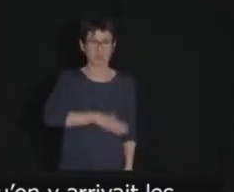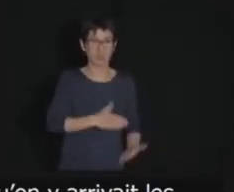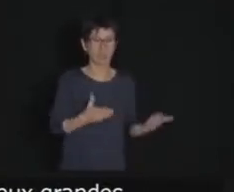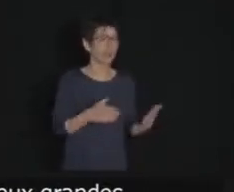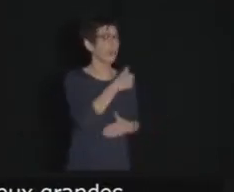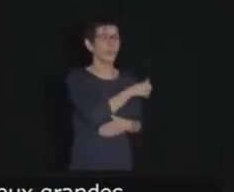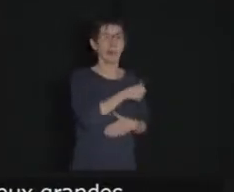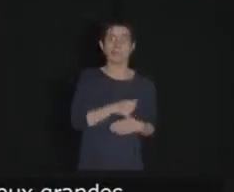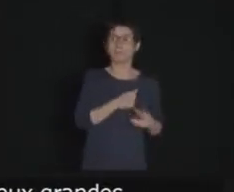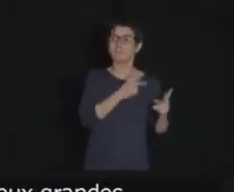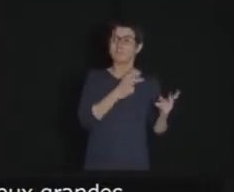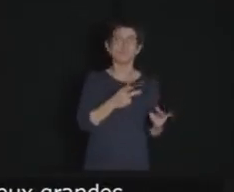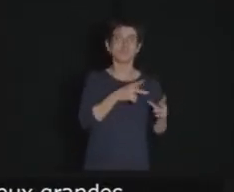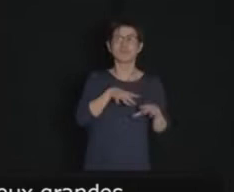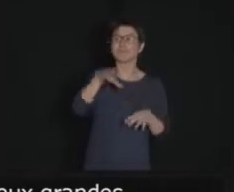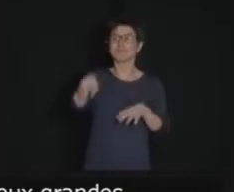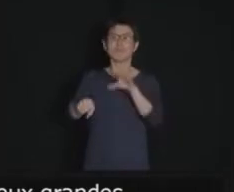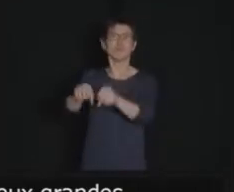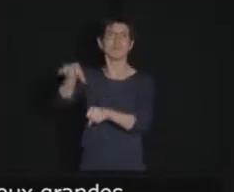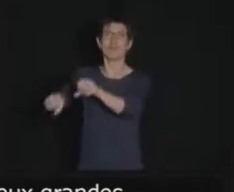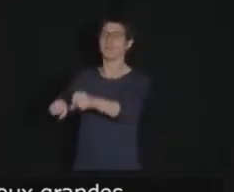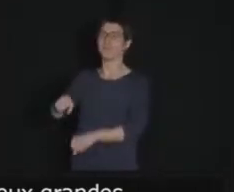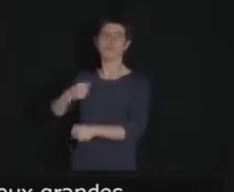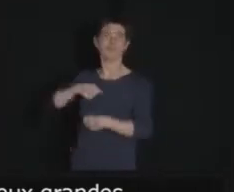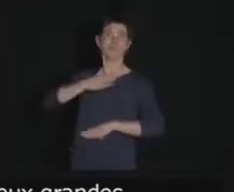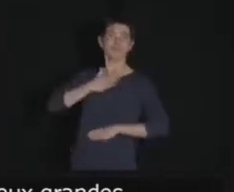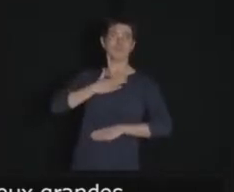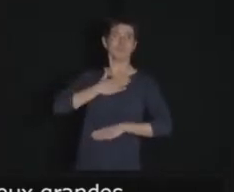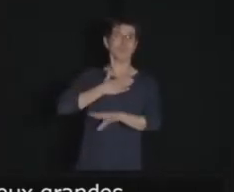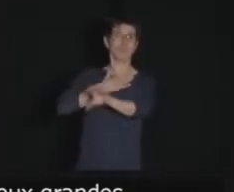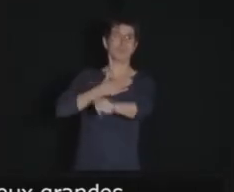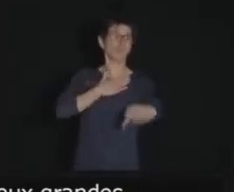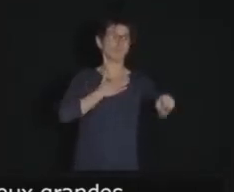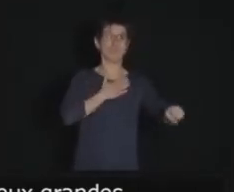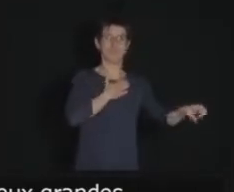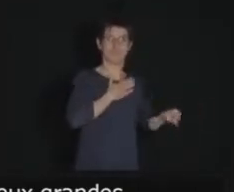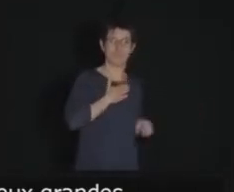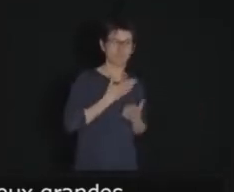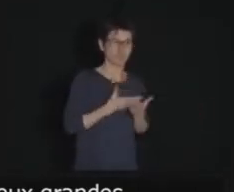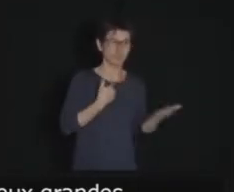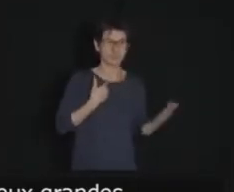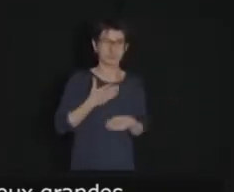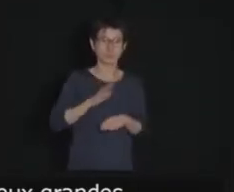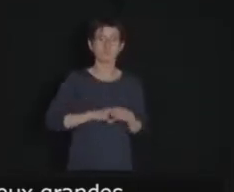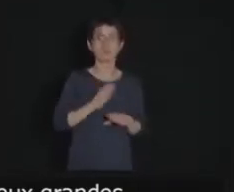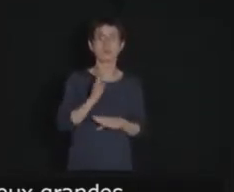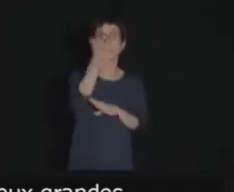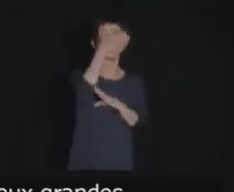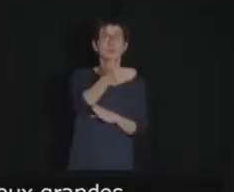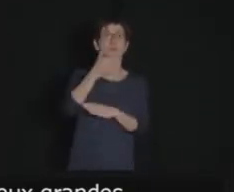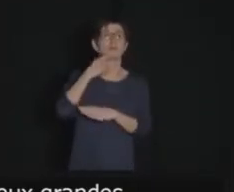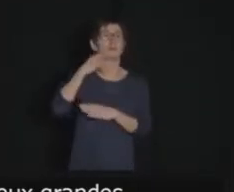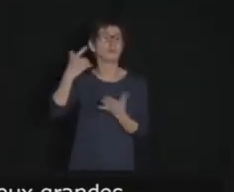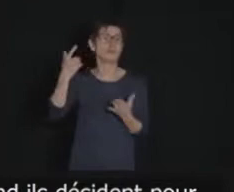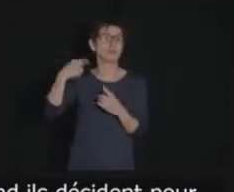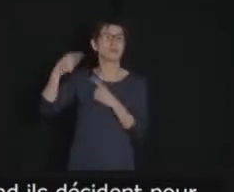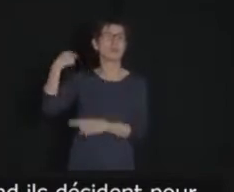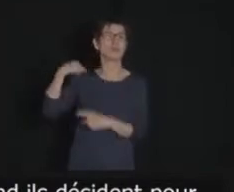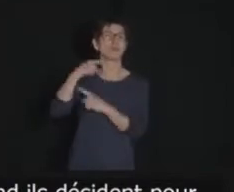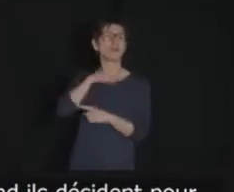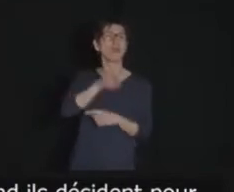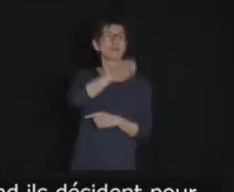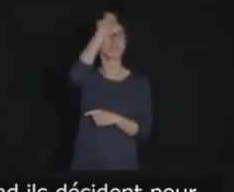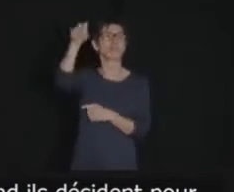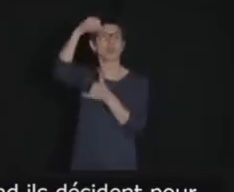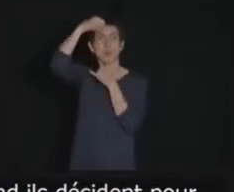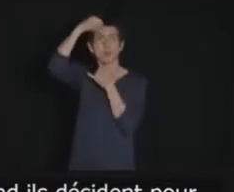vous soyez d'accord ou pas, dès qu'ils arriveront quelque part et qu'ils auront pris quelque chose, ils considéreront que c'est à eux. Posez-vous des questions de savoir pourquoi ils ont